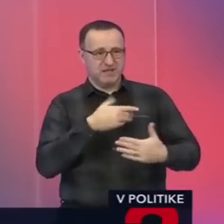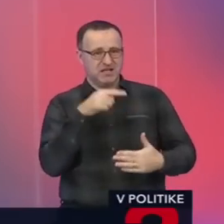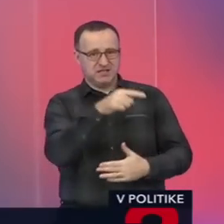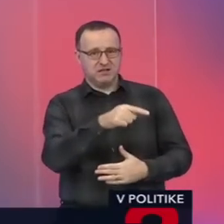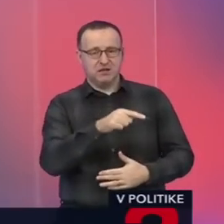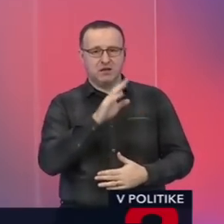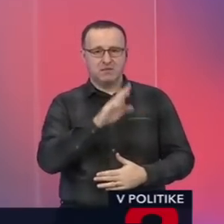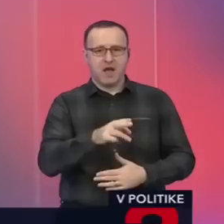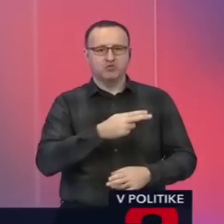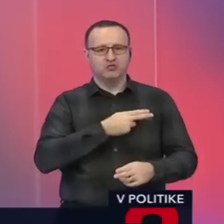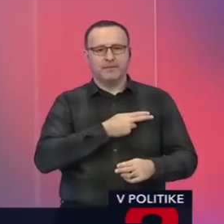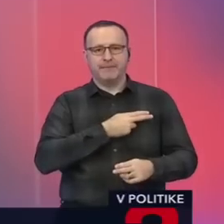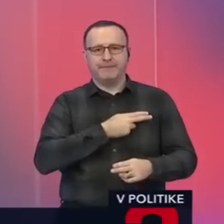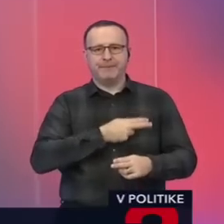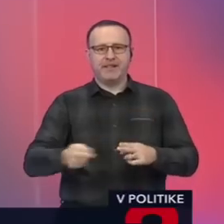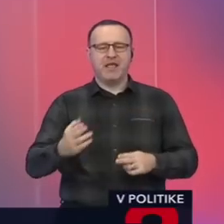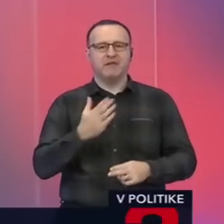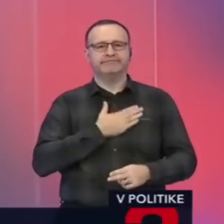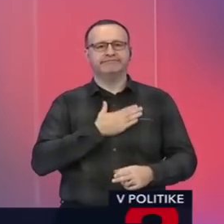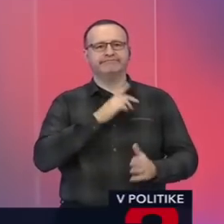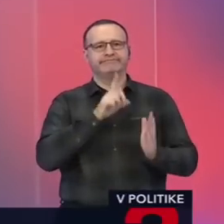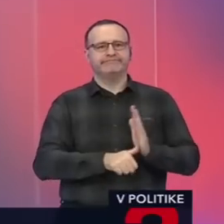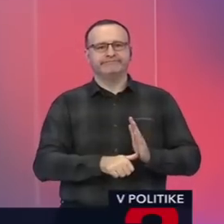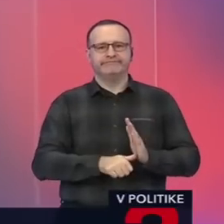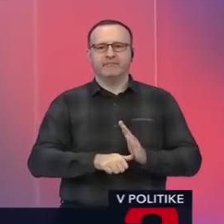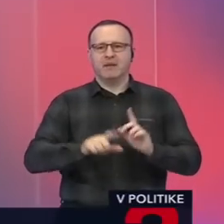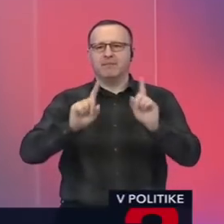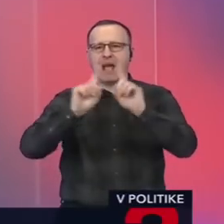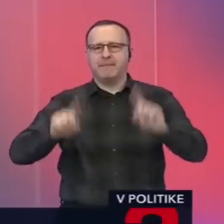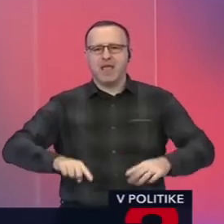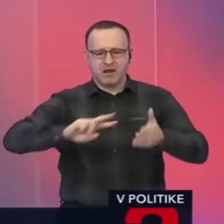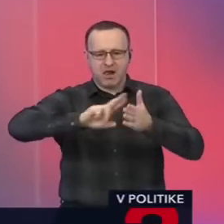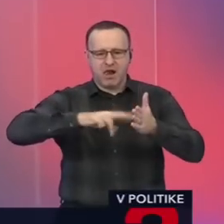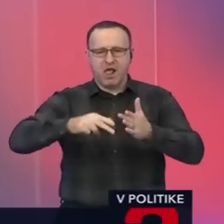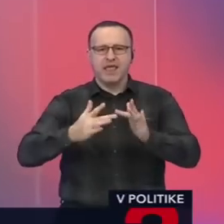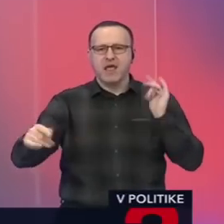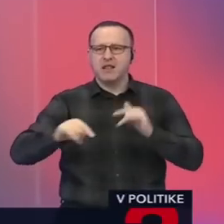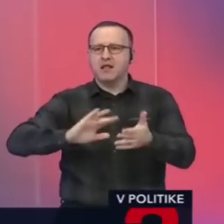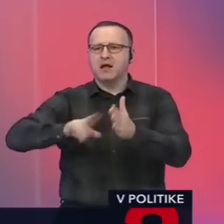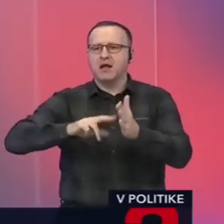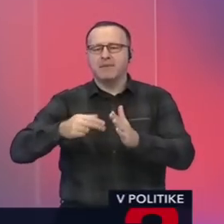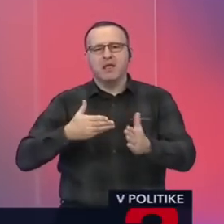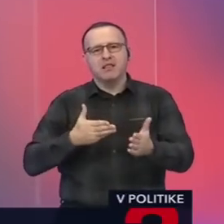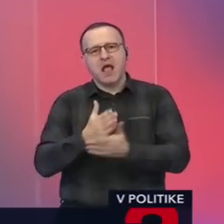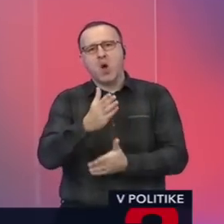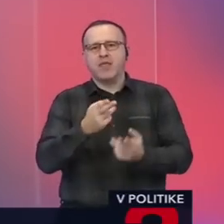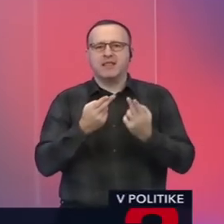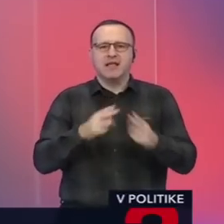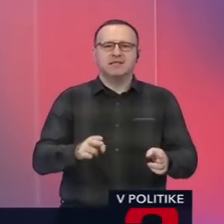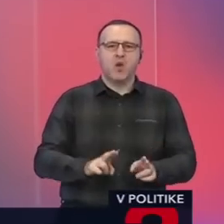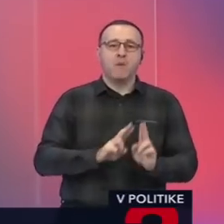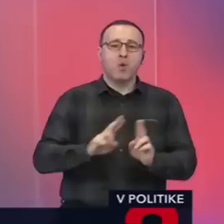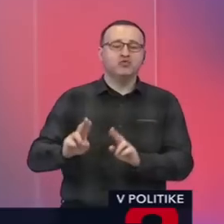majú plné vlastenecké gate a podpisujú kadejaké papiere, len aby sa im náhodou nestalo, že možno